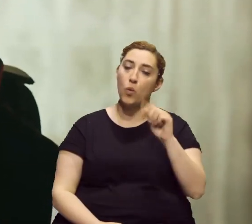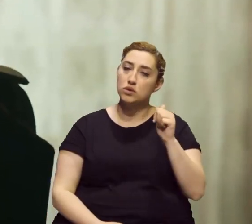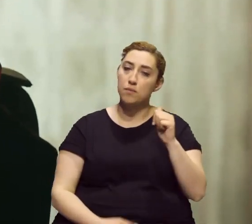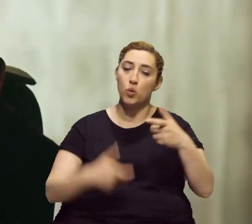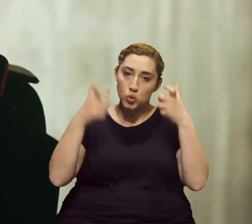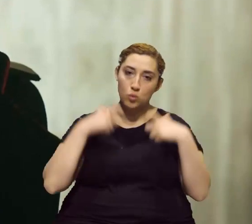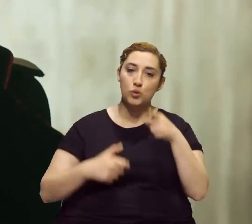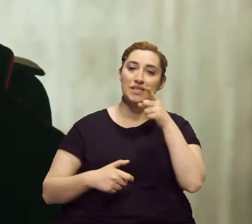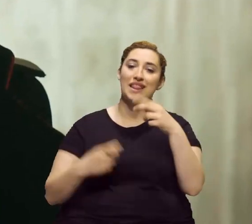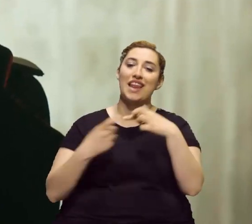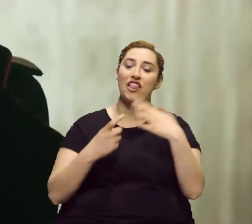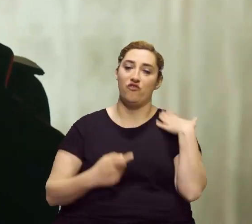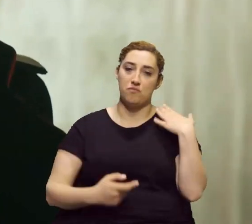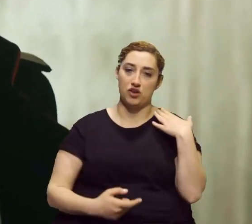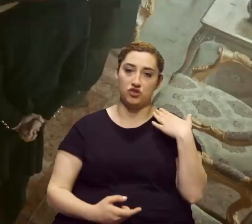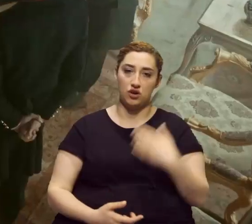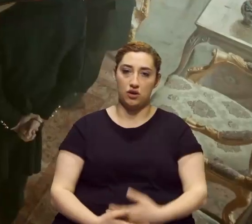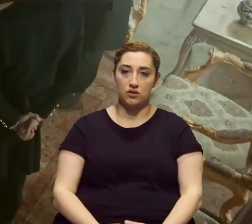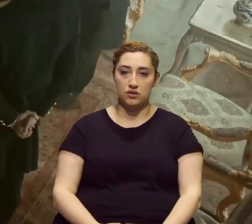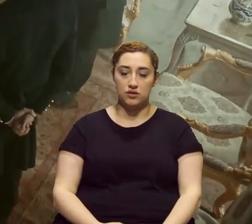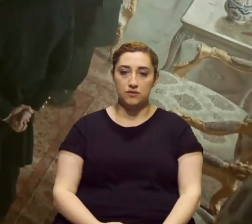Öyleyse sorumluluk sende Redif Paşa.